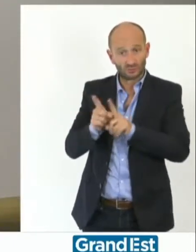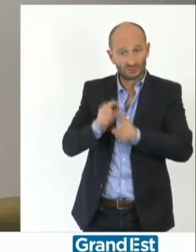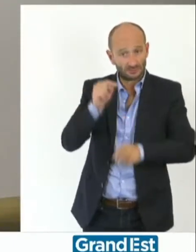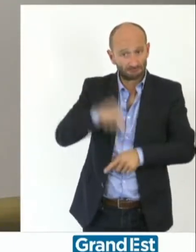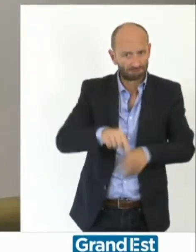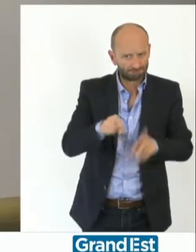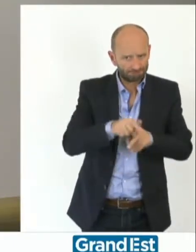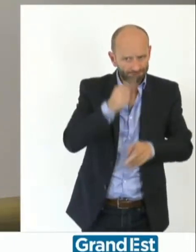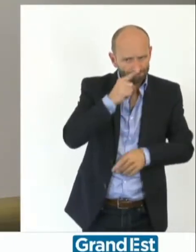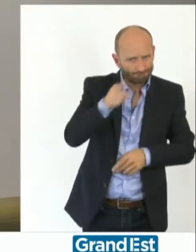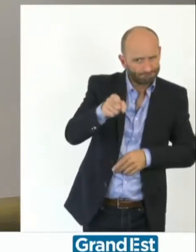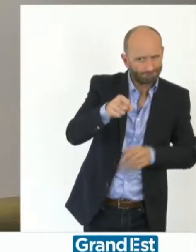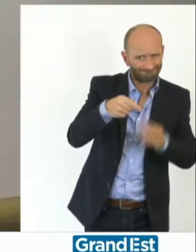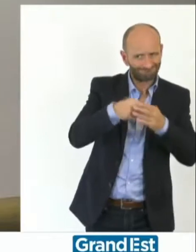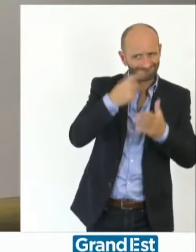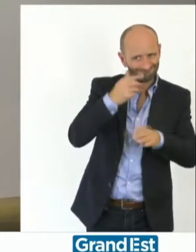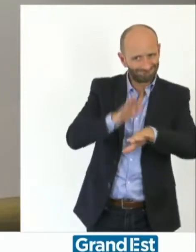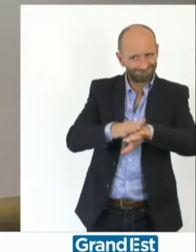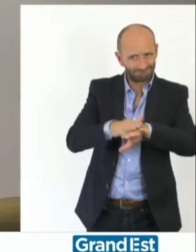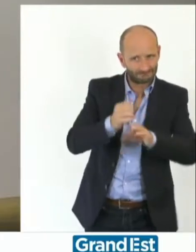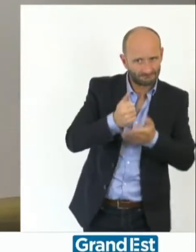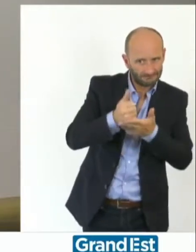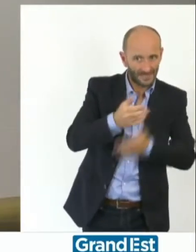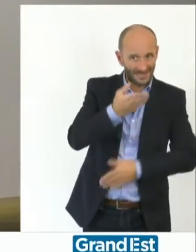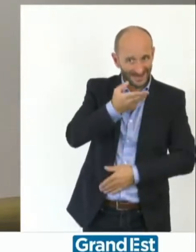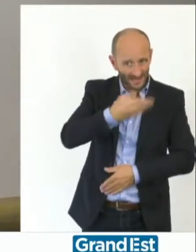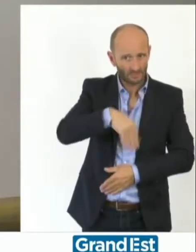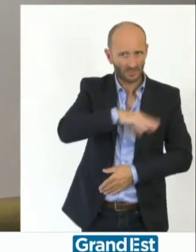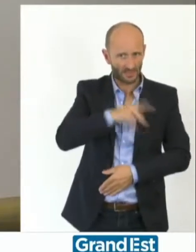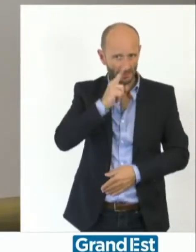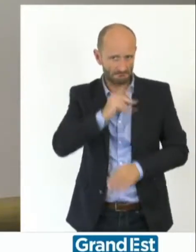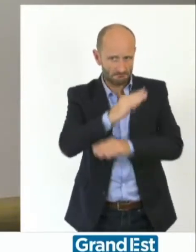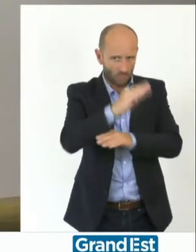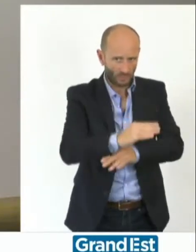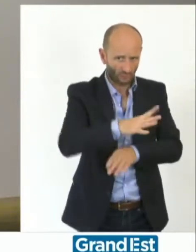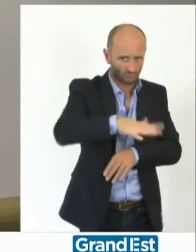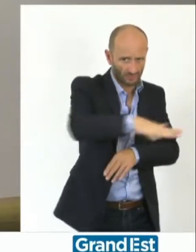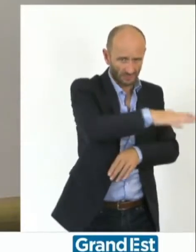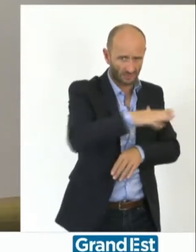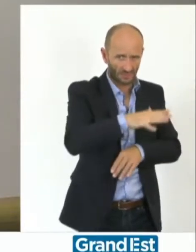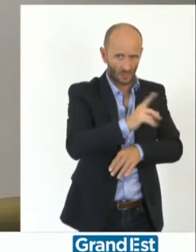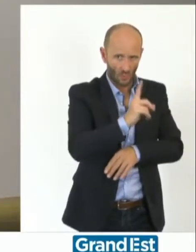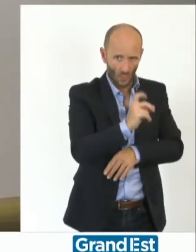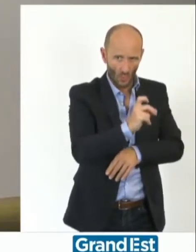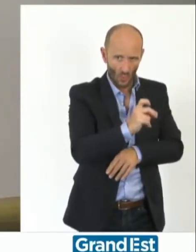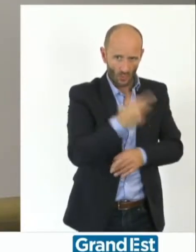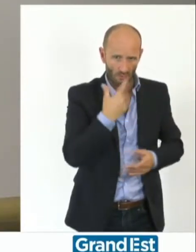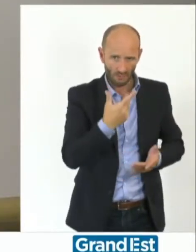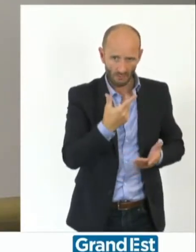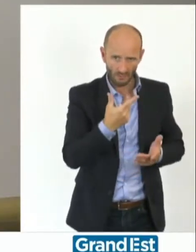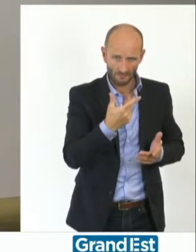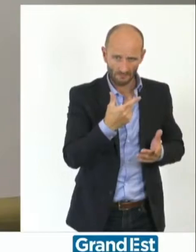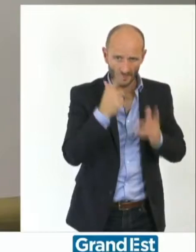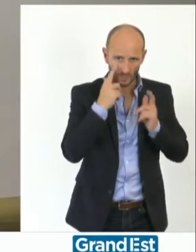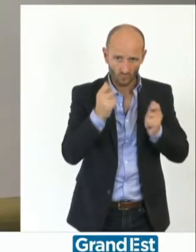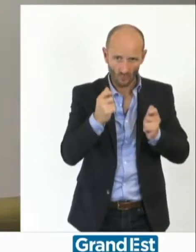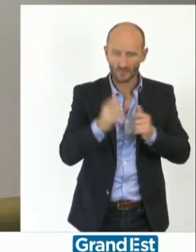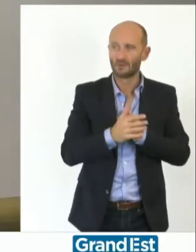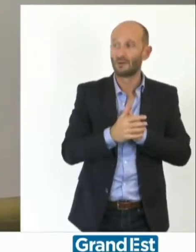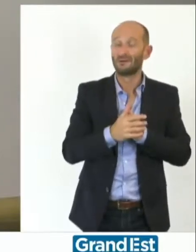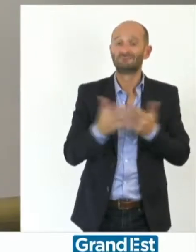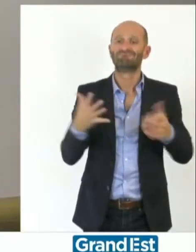leurs responsabilités a sion dans la préservation de la ressource il est par ailleurs regrettable qu'aucune étude